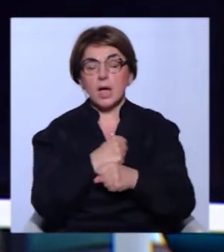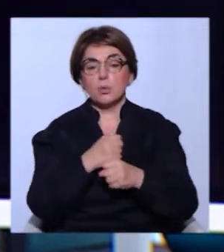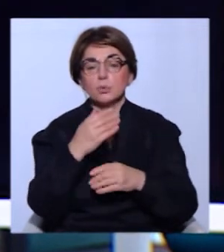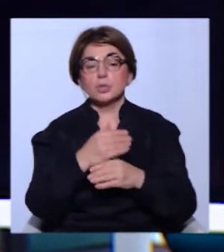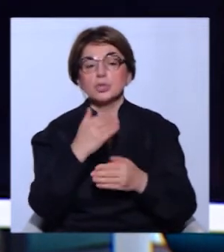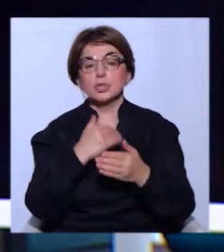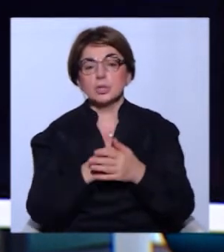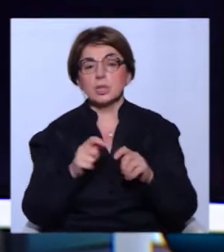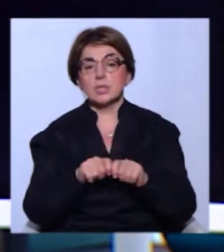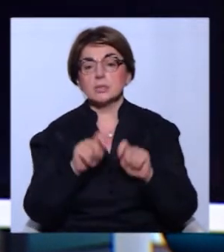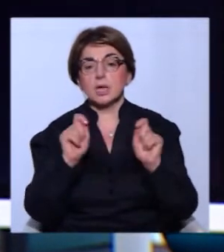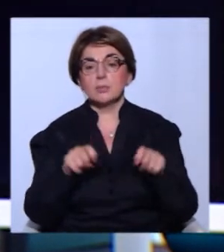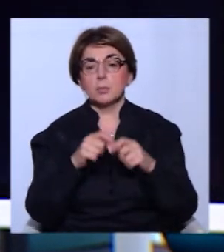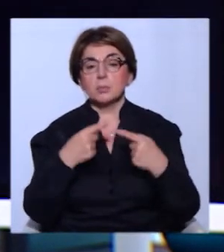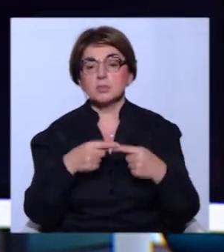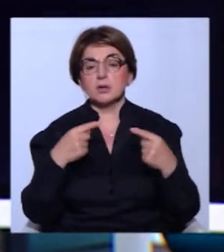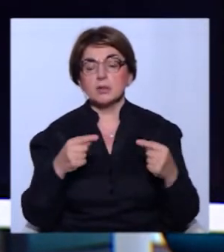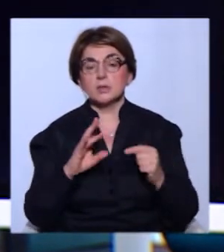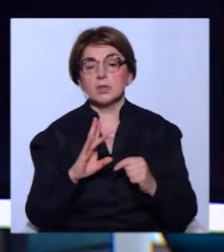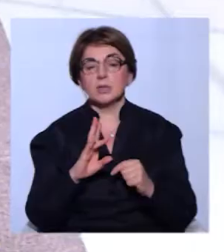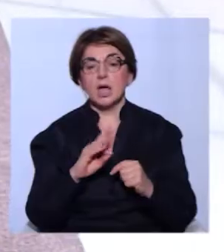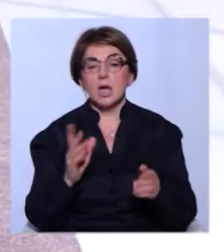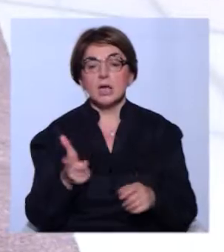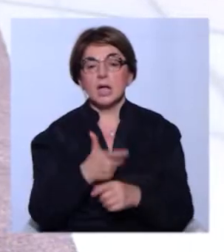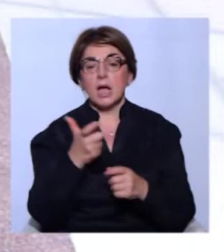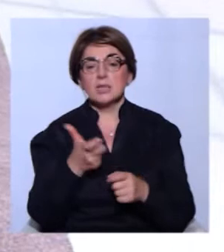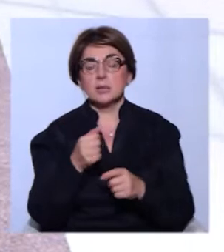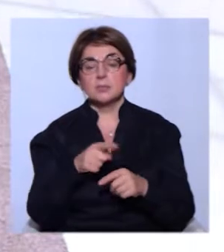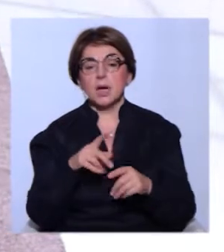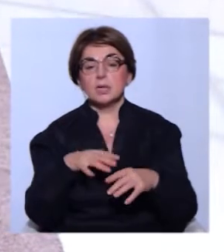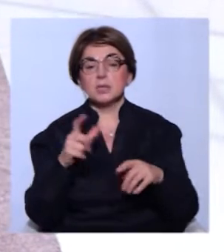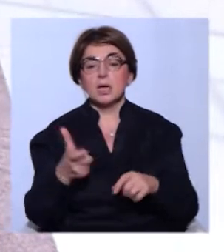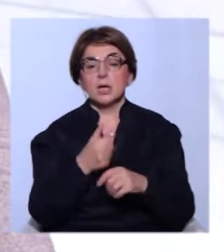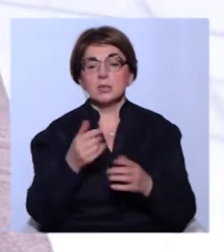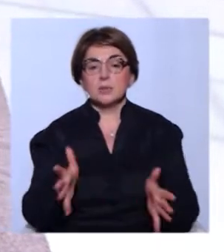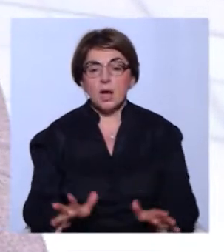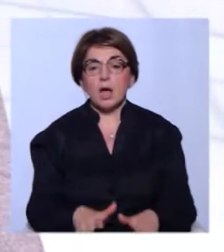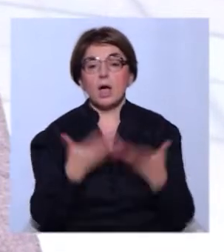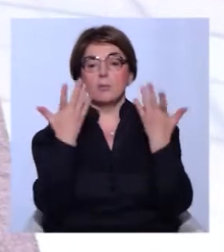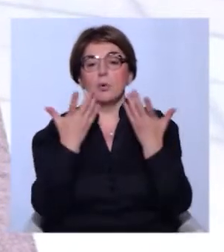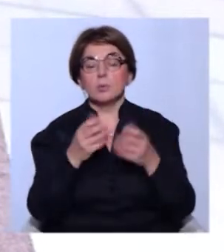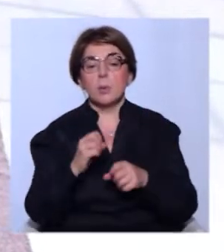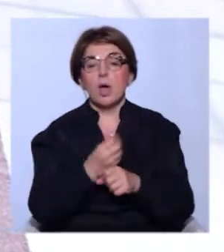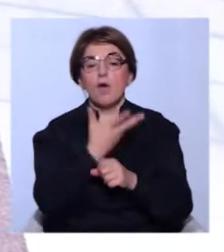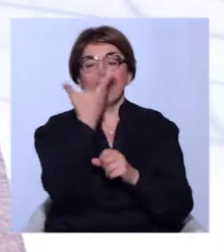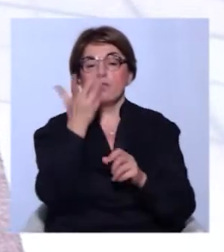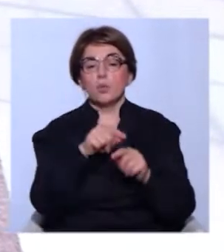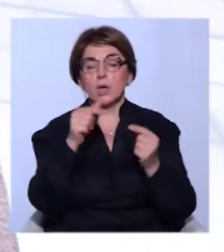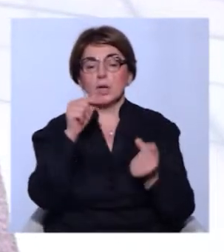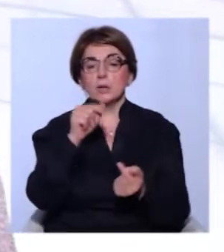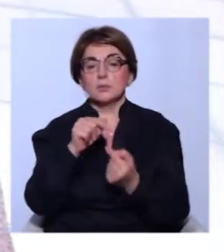ხოლმე სხვადასხვა ნახშიროჟანგი, სხვადასხვა აირები და ეს აირები ამოიფქვევა ხოლმე შემდეგ ვულკანების სახით